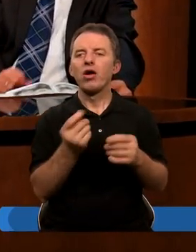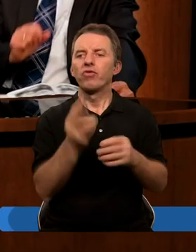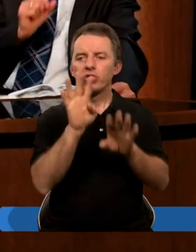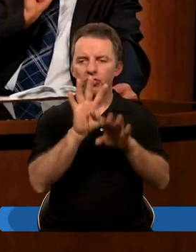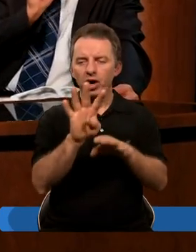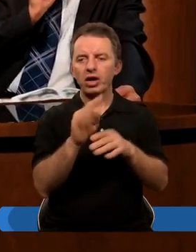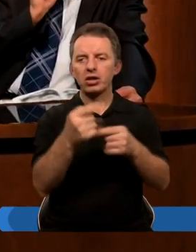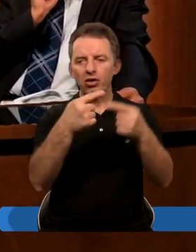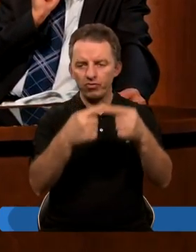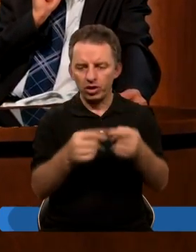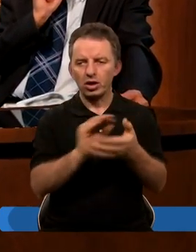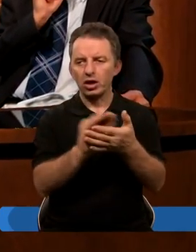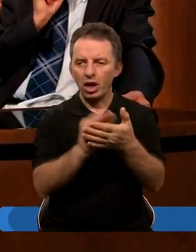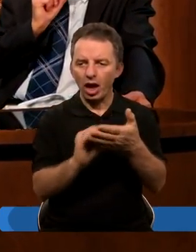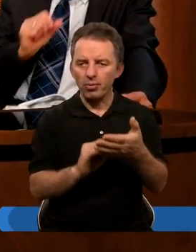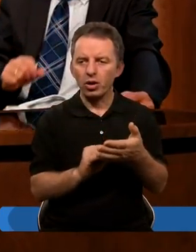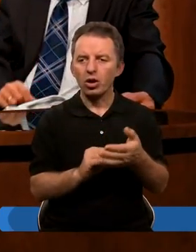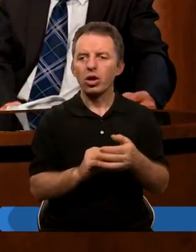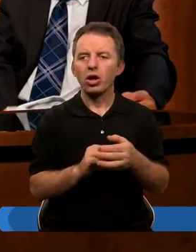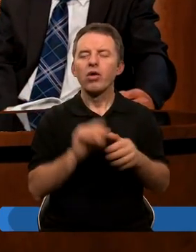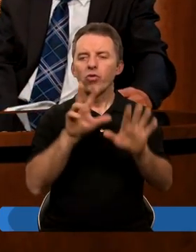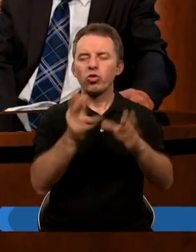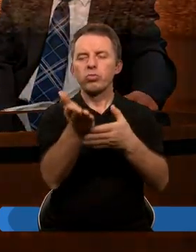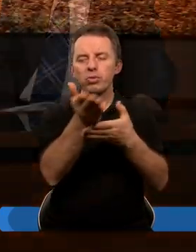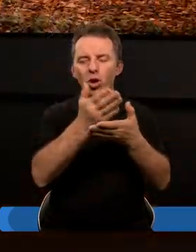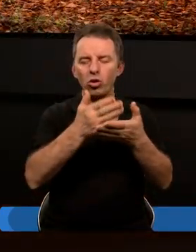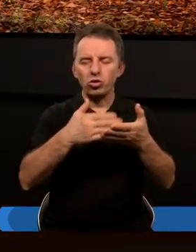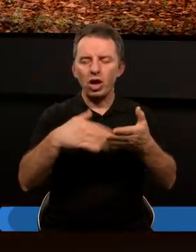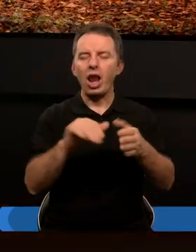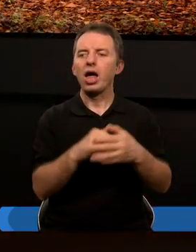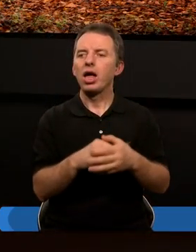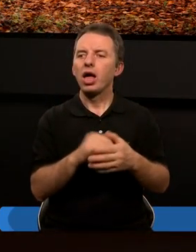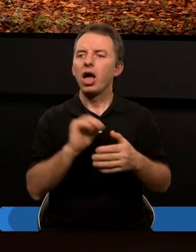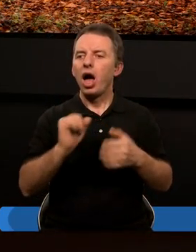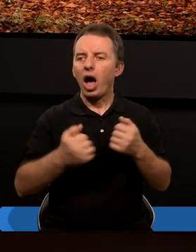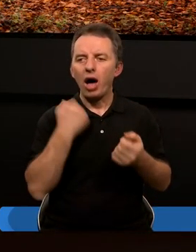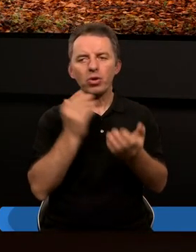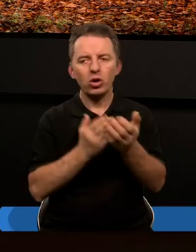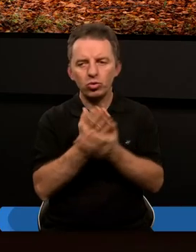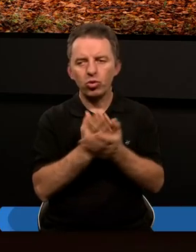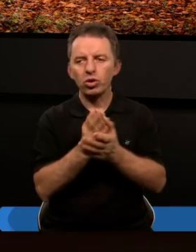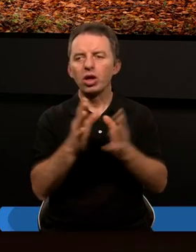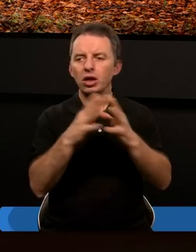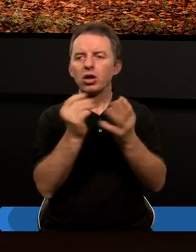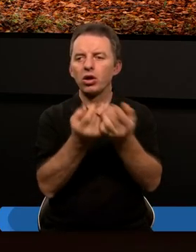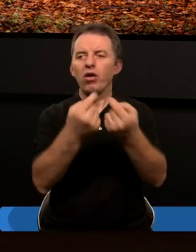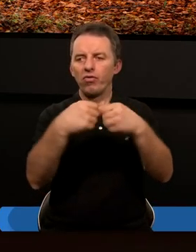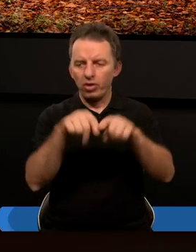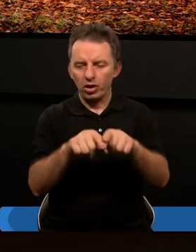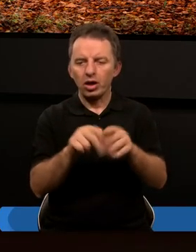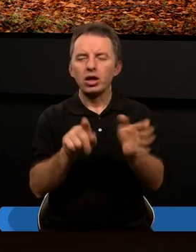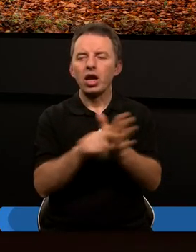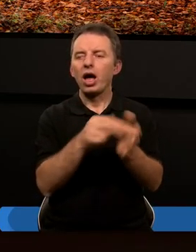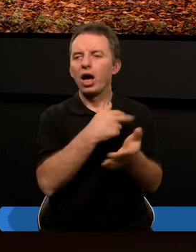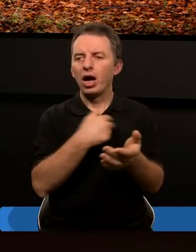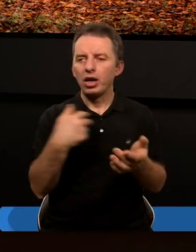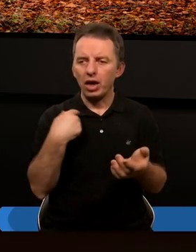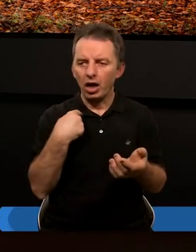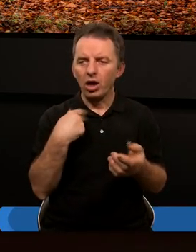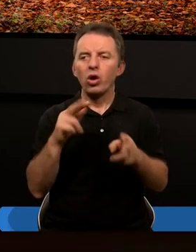wierszu tutaj jest napisane w ósmym rozdziale, aby słuszne rządania zakonu wykonały się na nas,